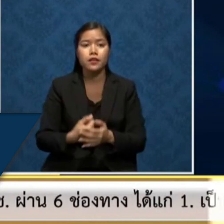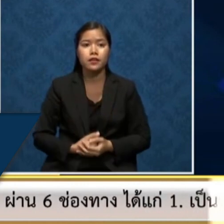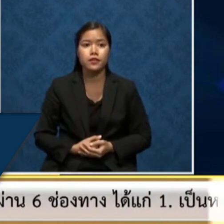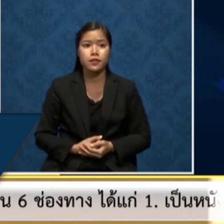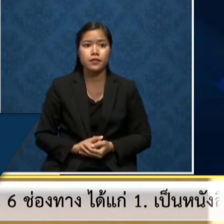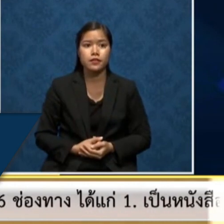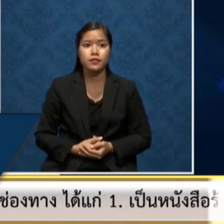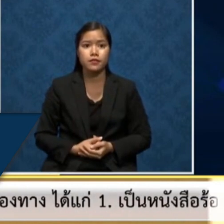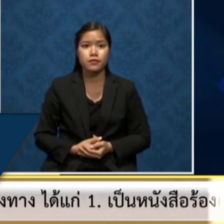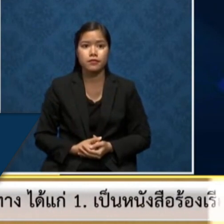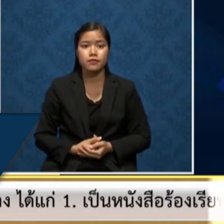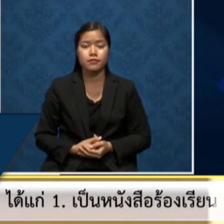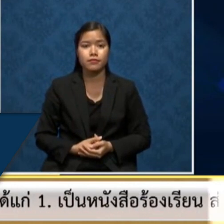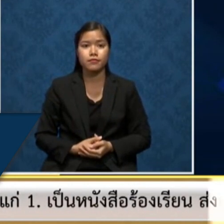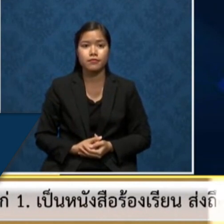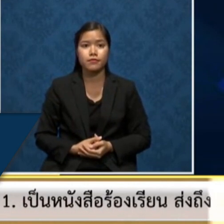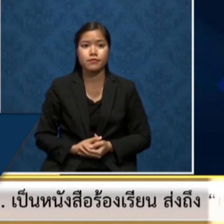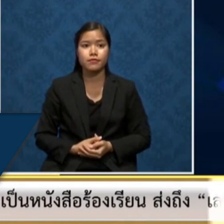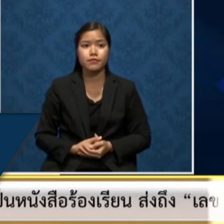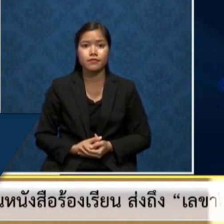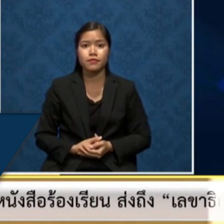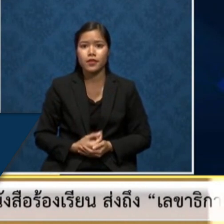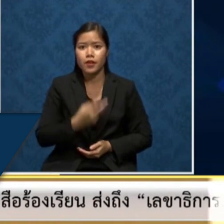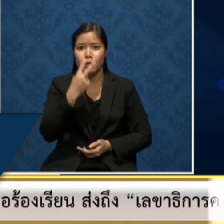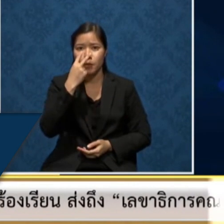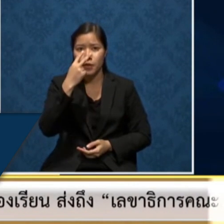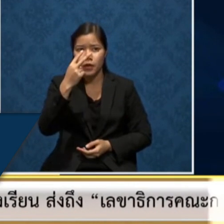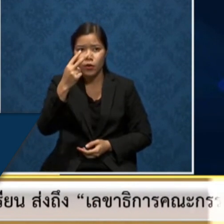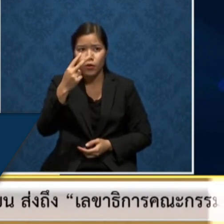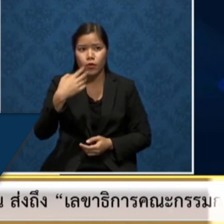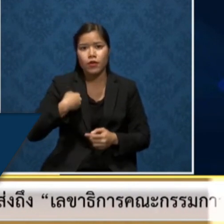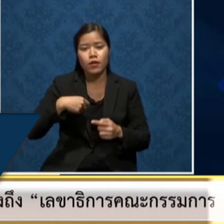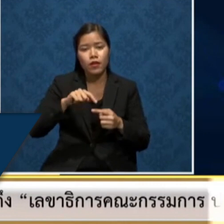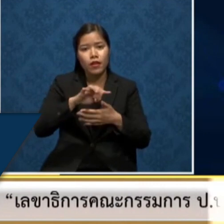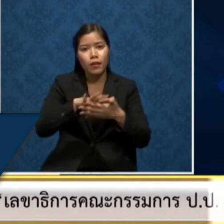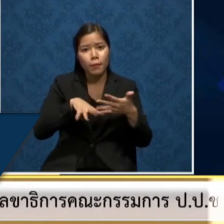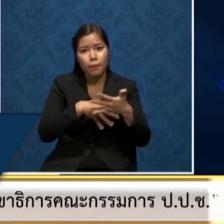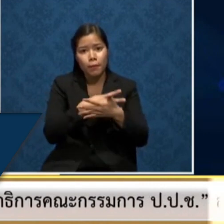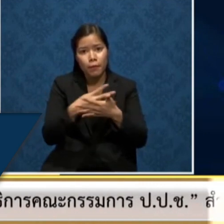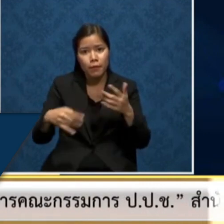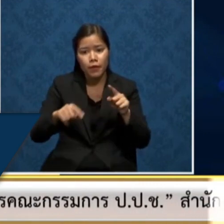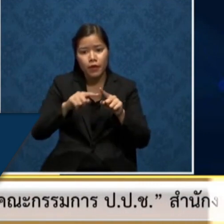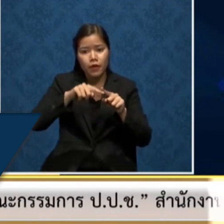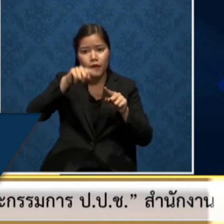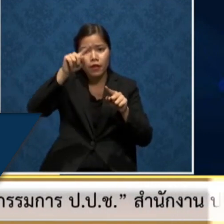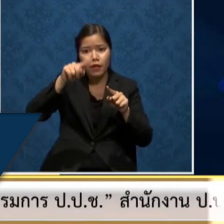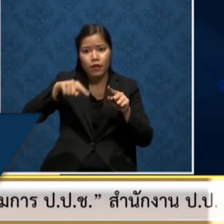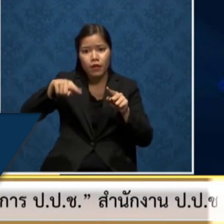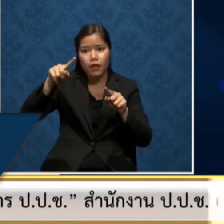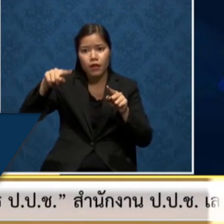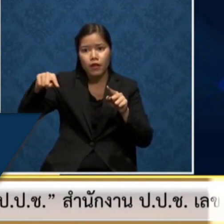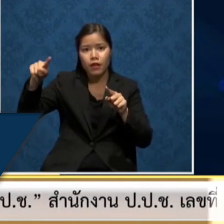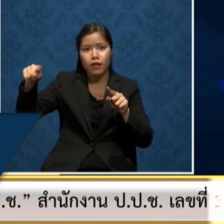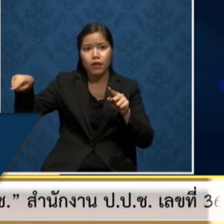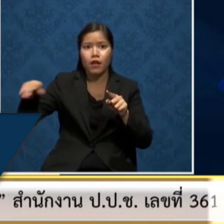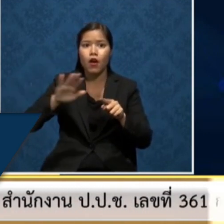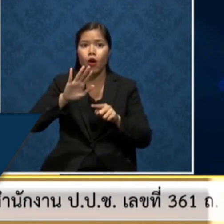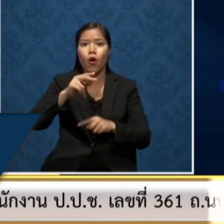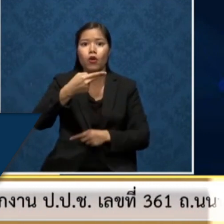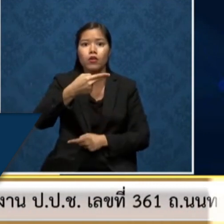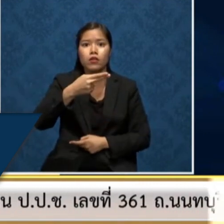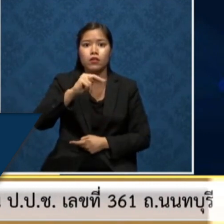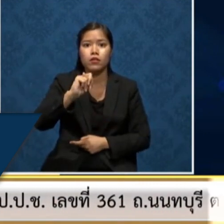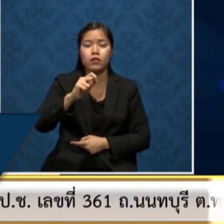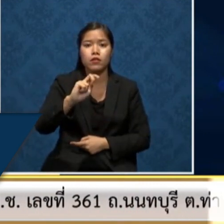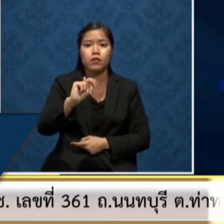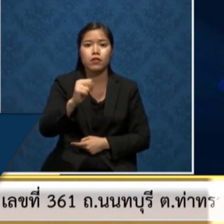ไปครับเมื่อไปดูโค้งปฏิบัติการอ่างเก็บน้ำหรือรูเคิฟของหนองหารจะพบว่า